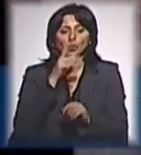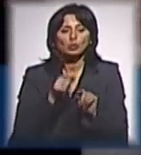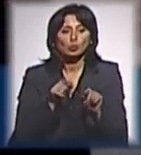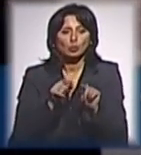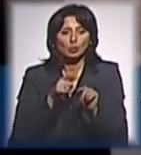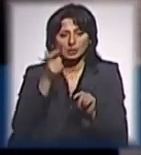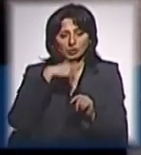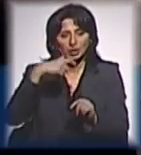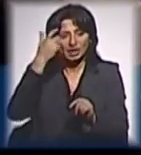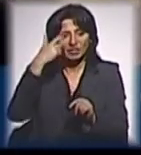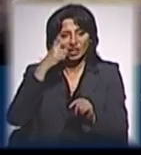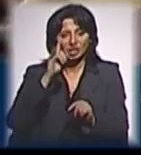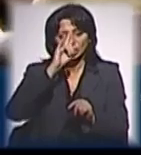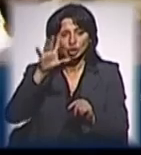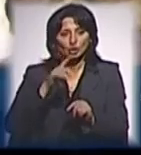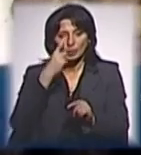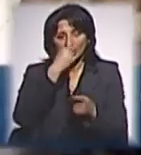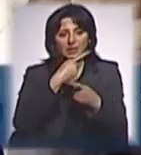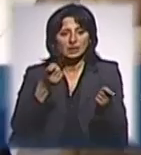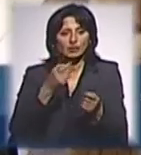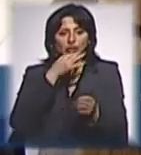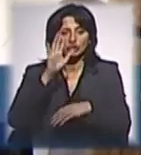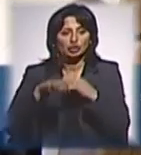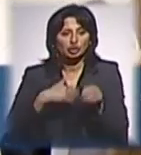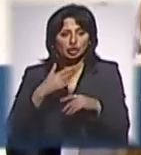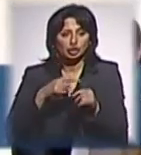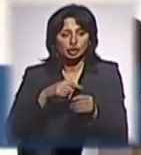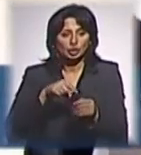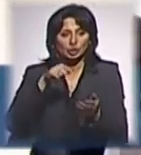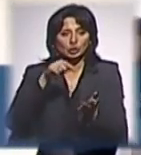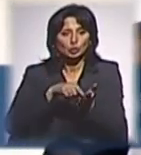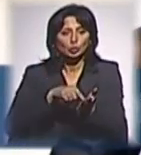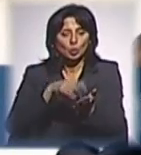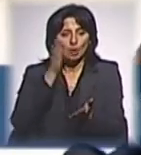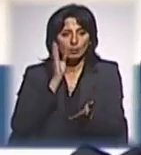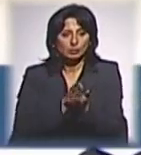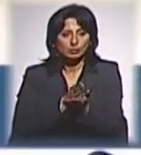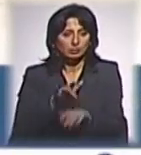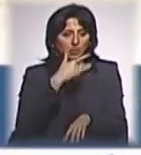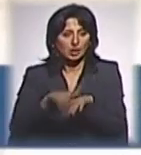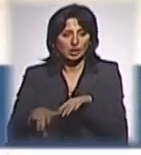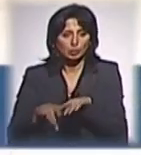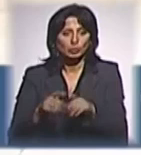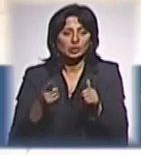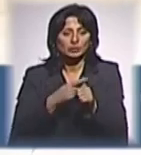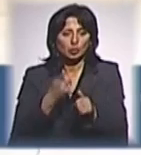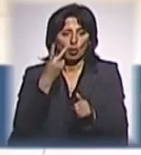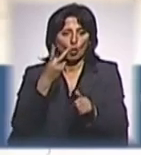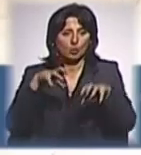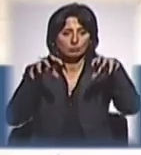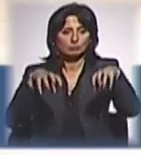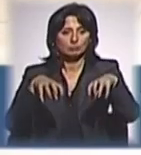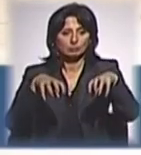დროს ბატონ ივანიშვილის ცნობილი გზავნილის შემდეგ, რომ შუა უნდა გაიკრიფოს, ფაქტიურად განადგურდა და გაჩნდა ორი